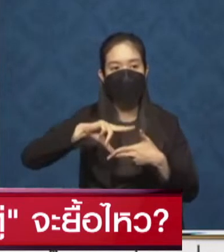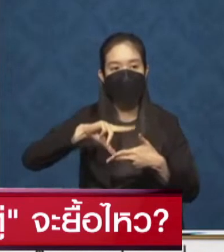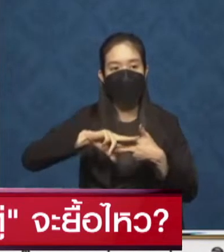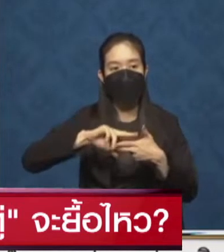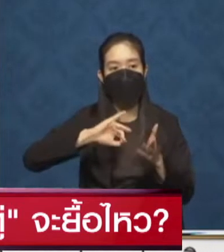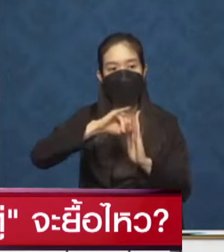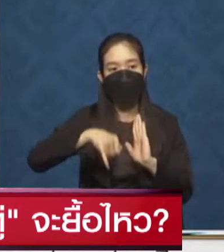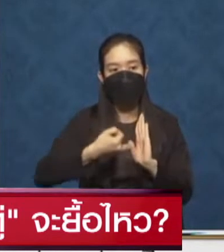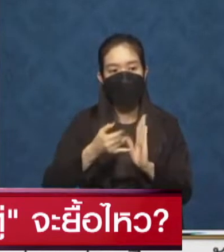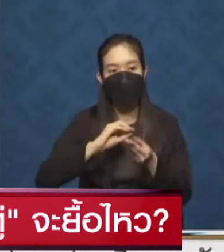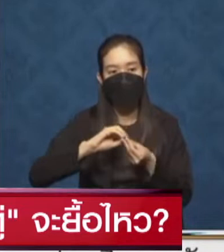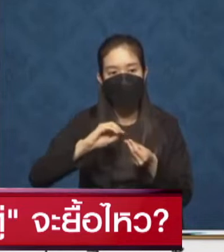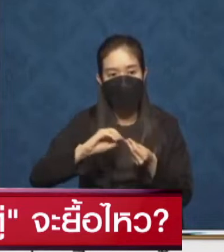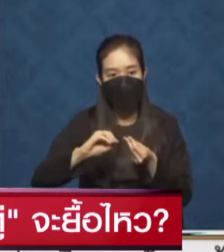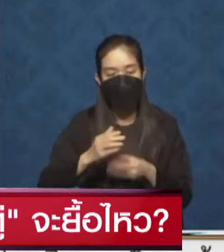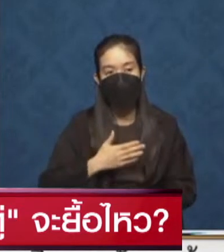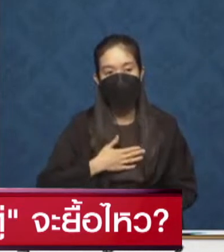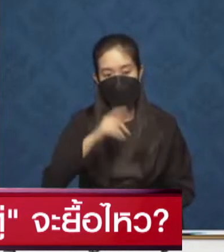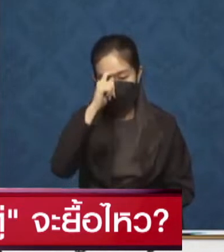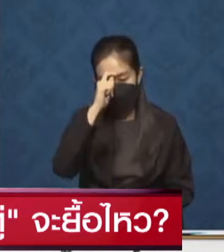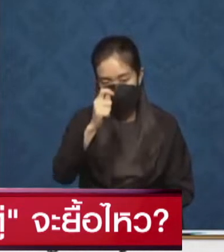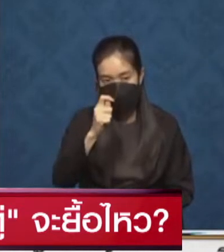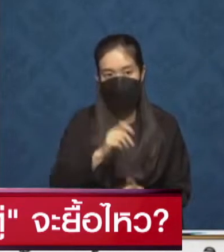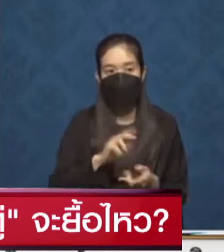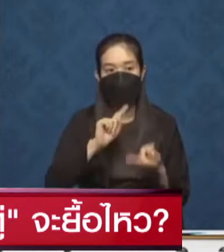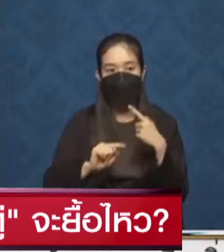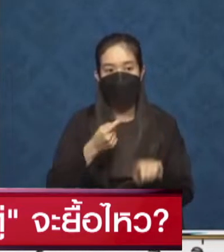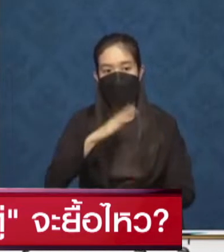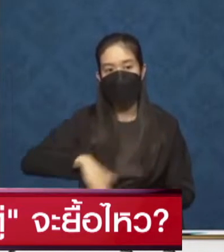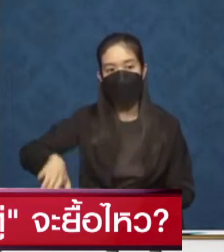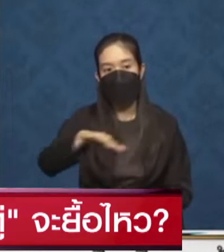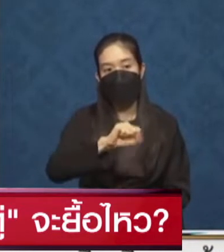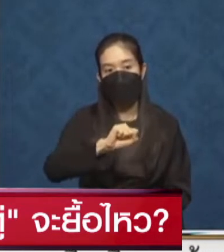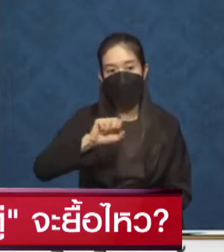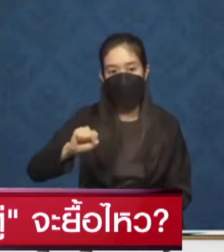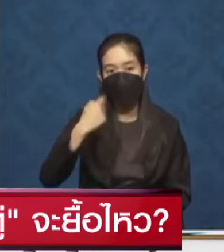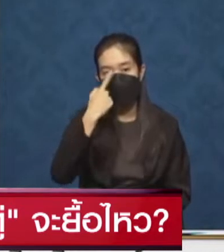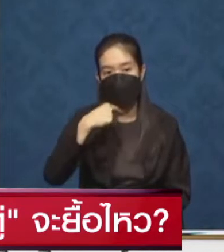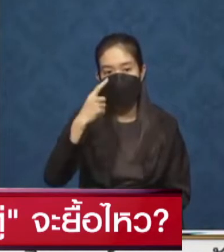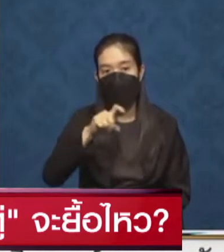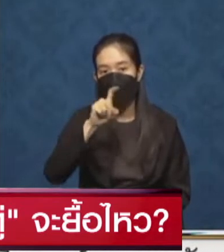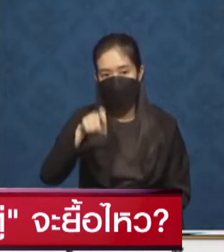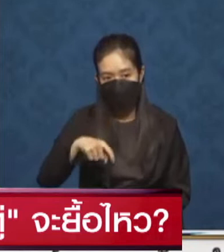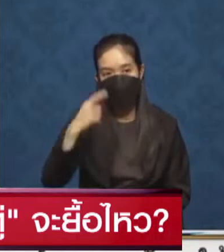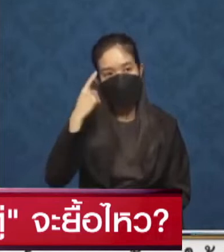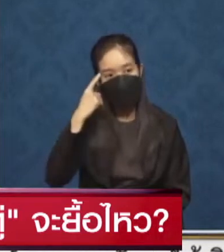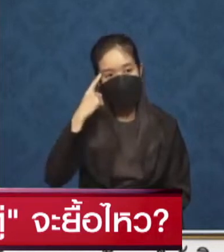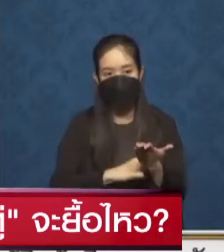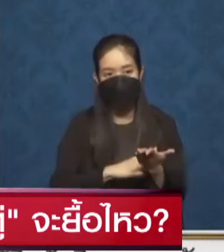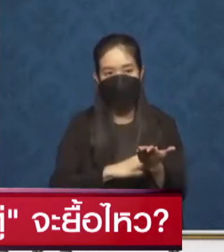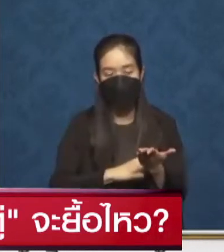ญชีรายชื่อของพรรคพลังประชารัฐก็ได้ลุกขึ้นเสนอยติขอนับองค์ประชุมแบบขานชื่อทำให้นายพิเชษเ